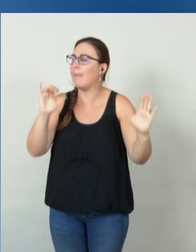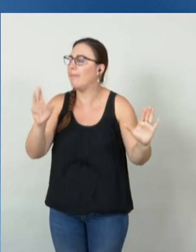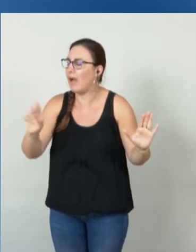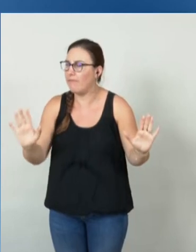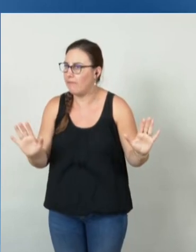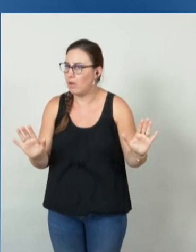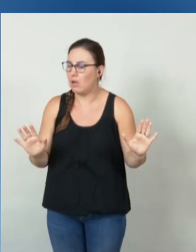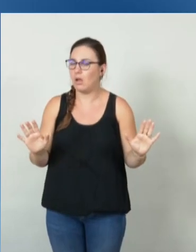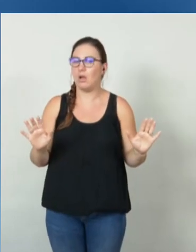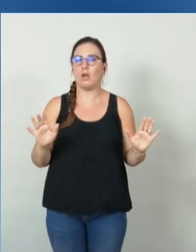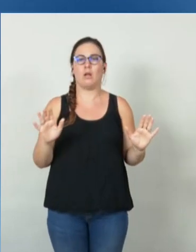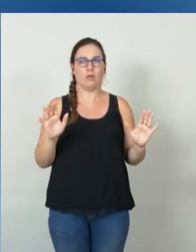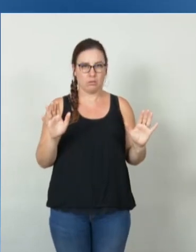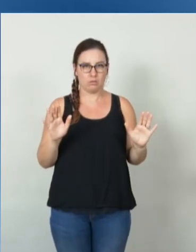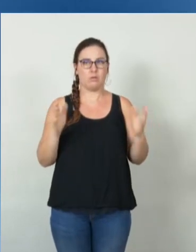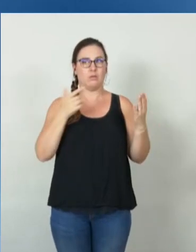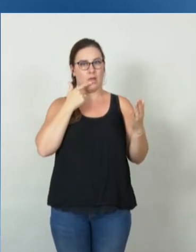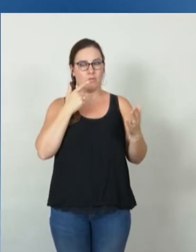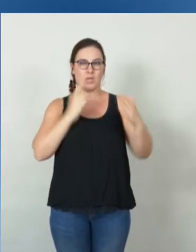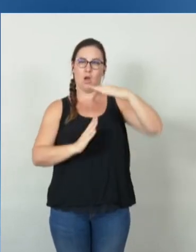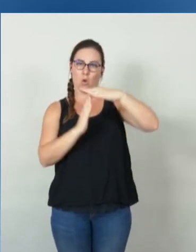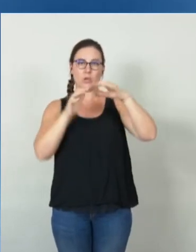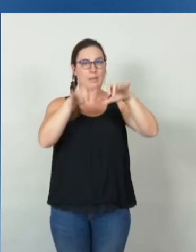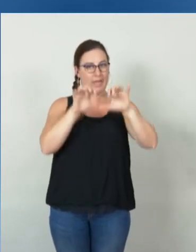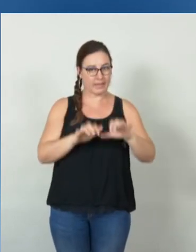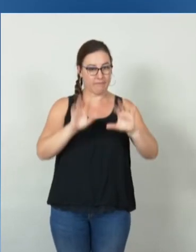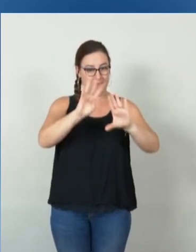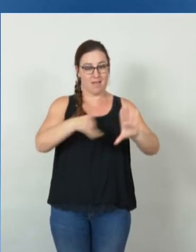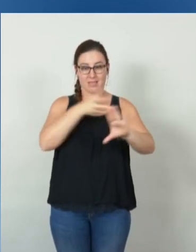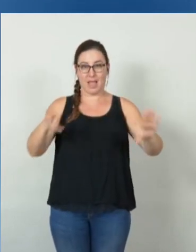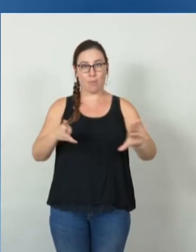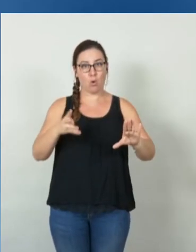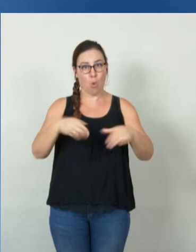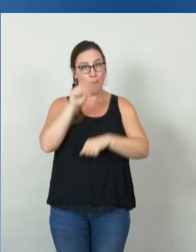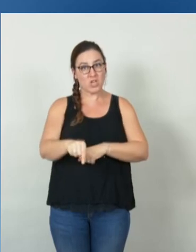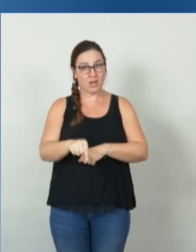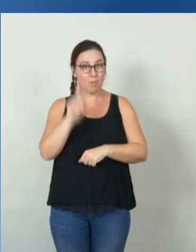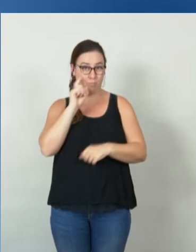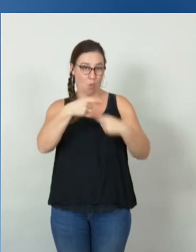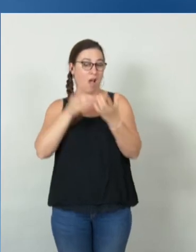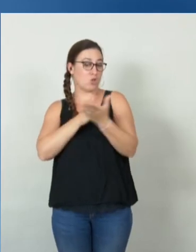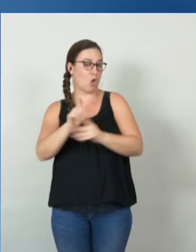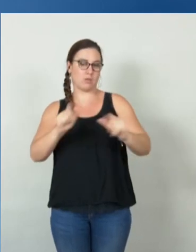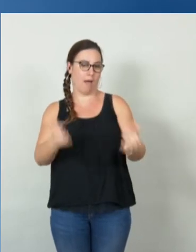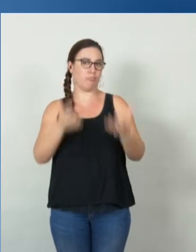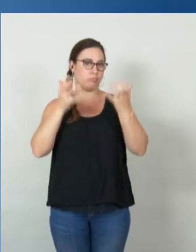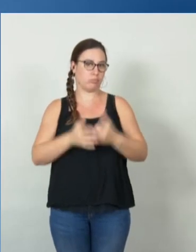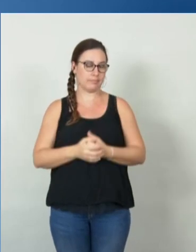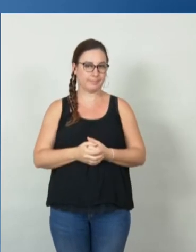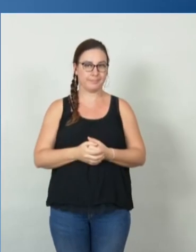il se trouve que si dans les contes administratifs ce tableau est obligatoire c'est bien parce qu'il est significatif ensuite